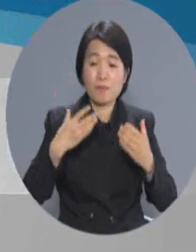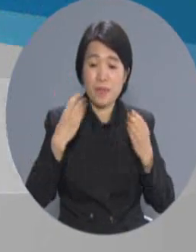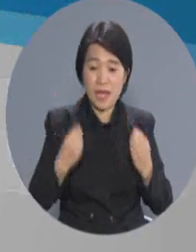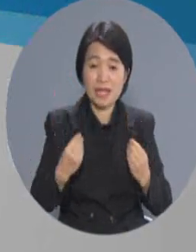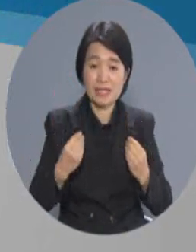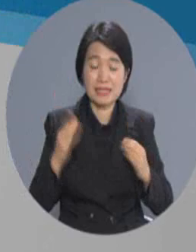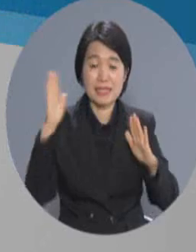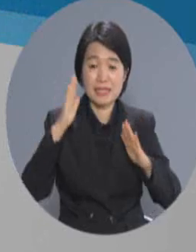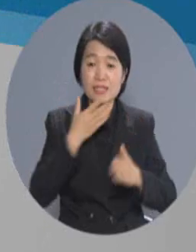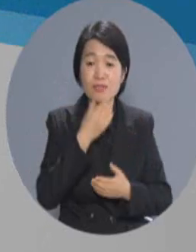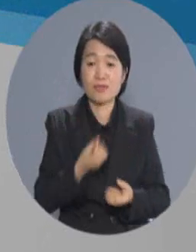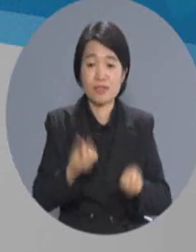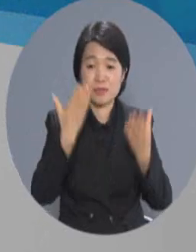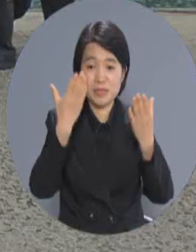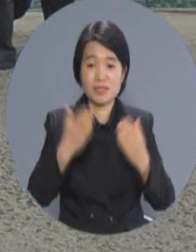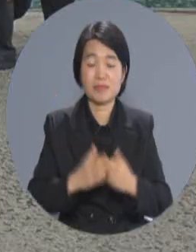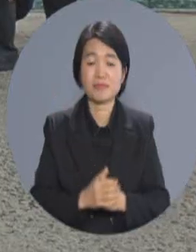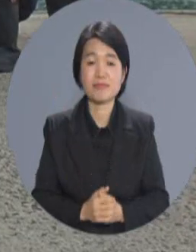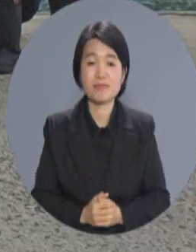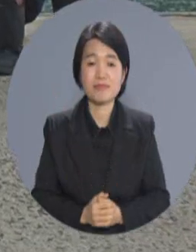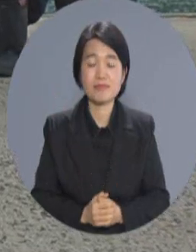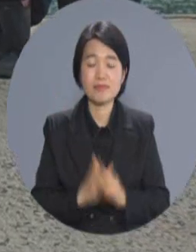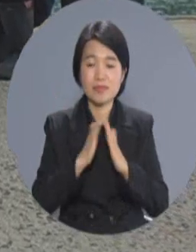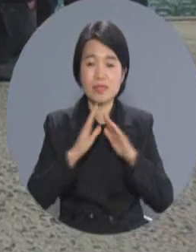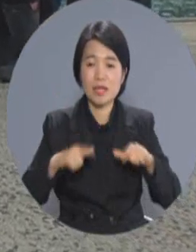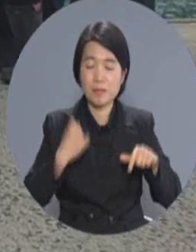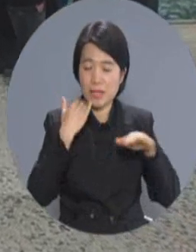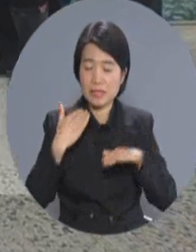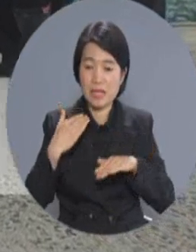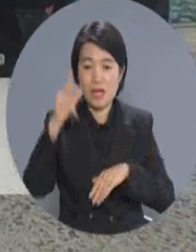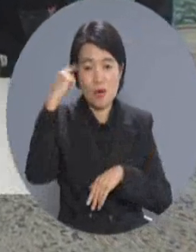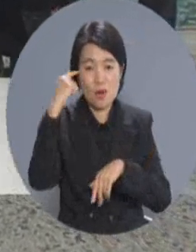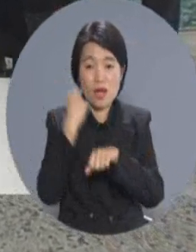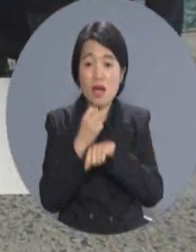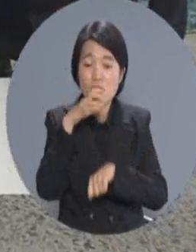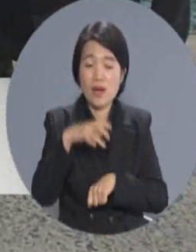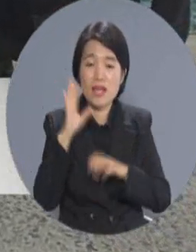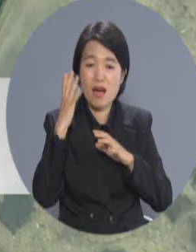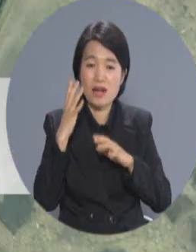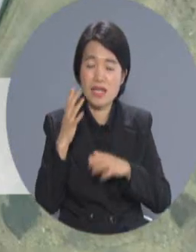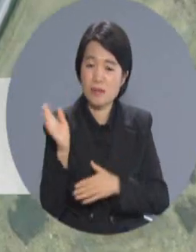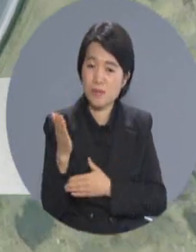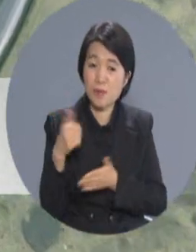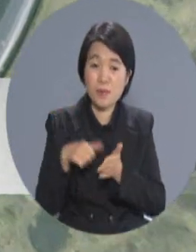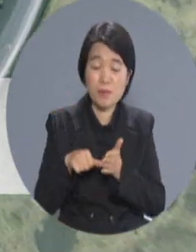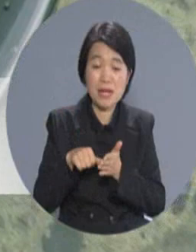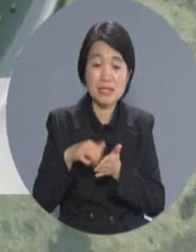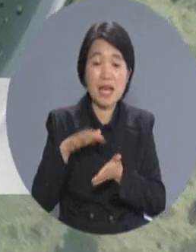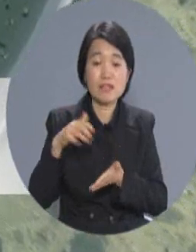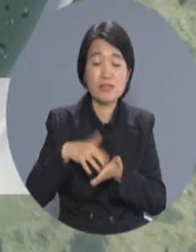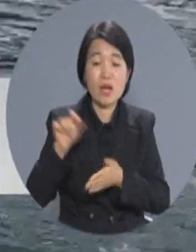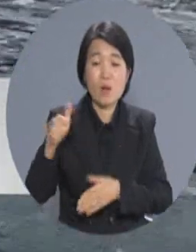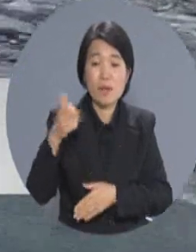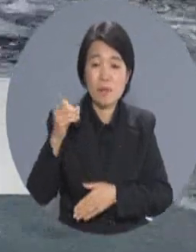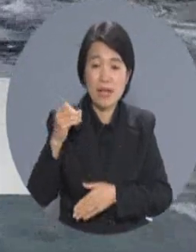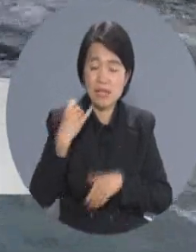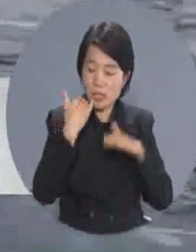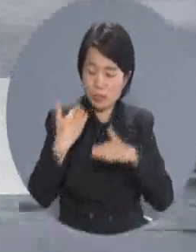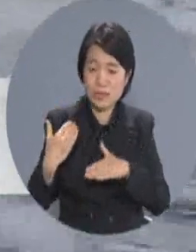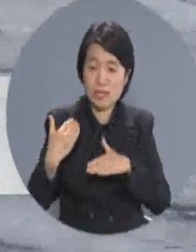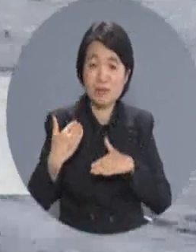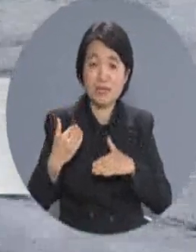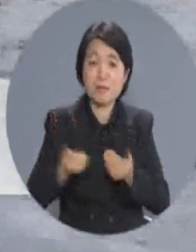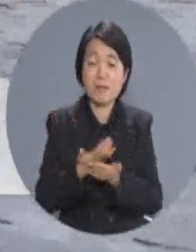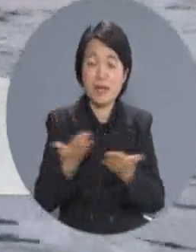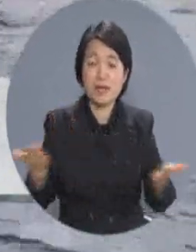후보생들을 축하했습니다 전라남도 해양수산과학원이 어린 물메기 500만 마리를 돌산 앞바다에 방류했습니다